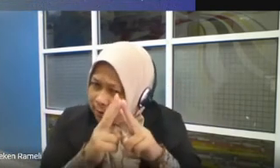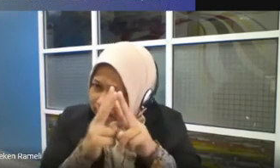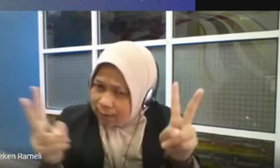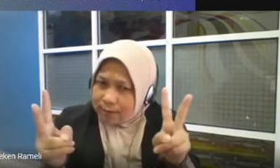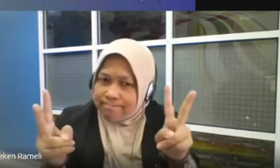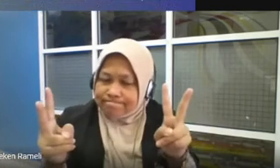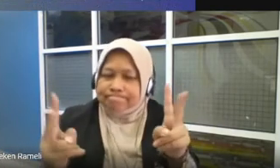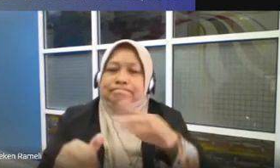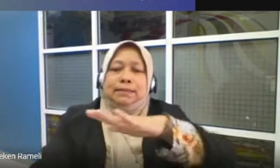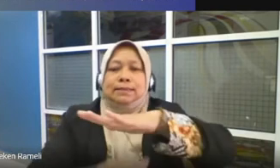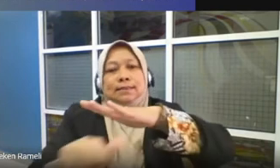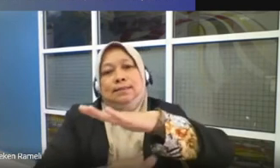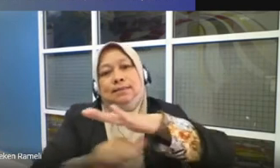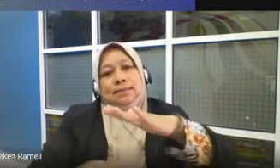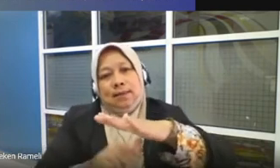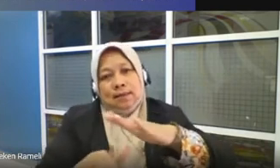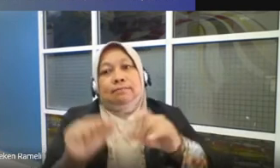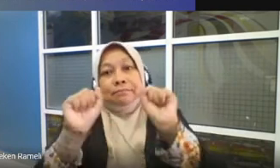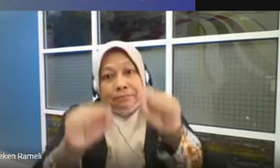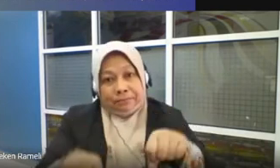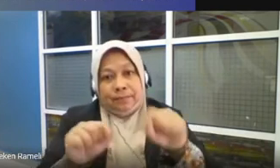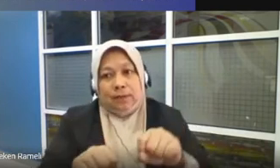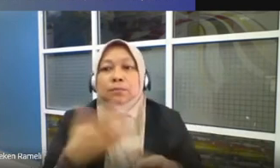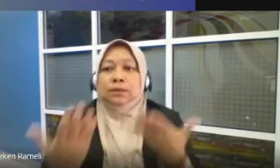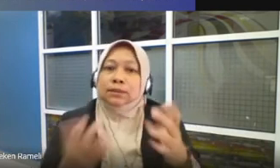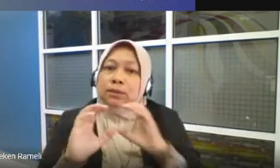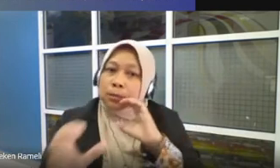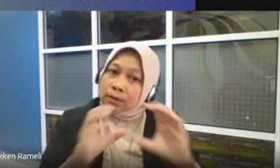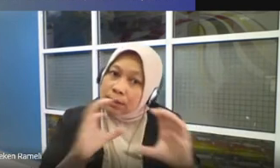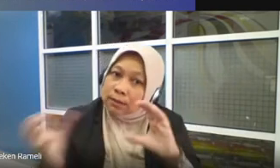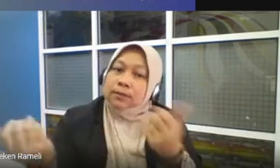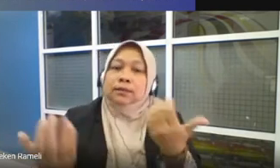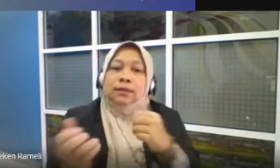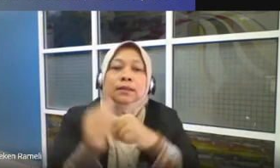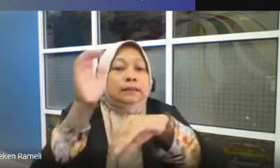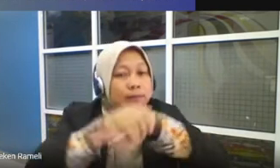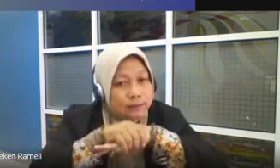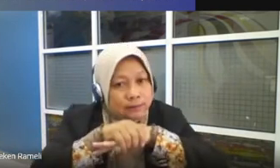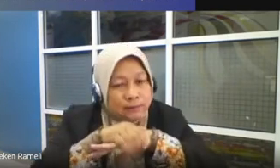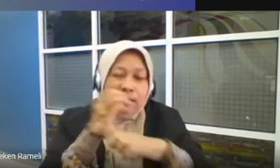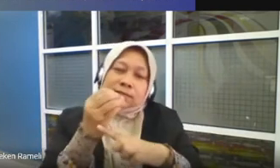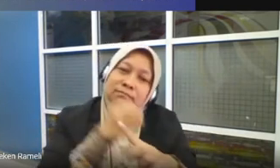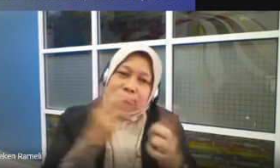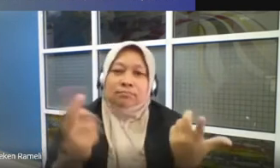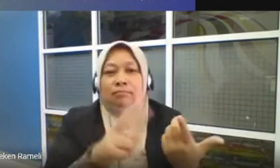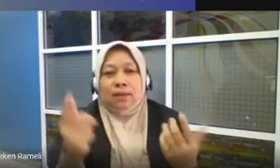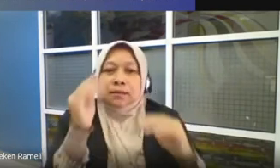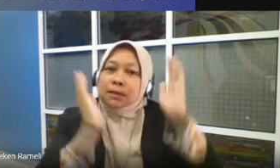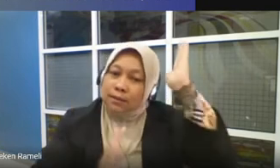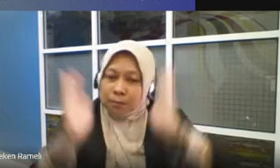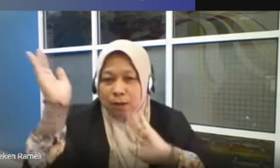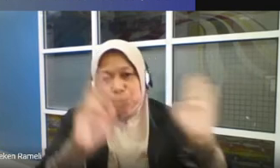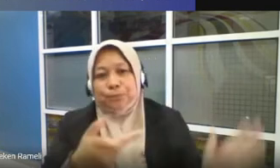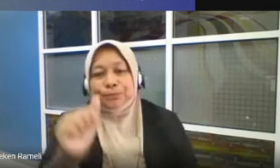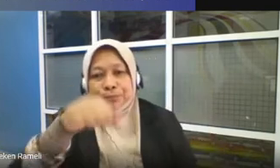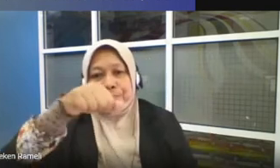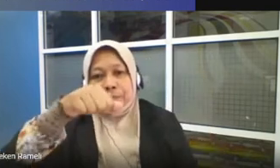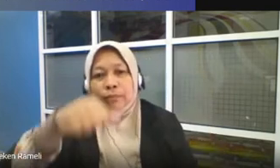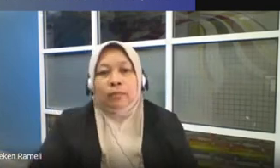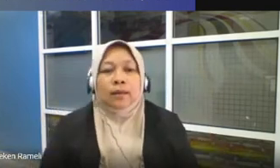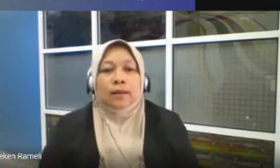very basic. So by the way, izinkan saya, kadang-kadang saya berkomunikasi dalam bahasa Inggeris, kadang-kadang saya berkongsi dalam bahasa Melayu.